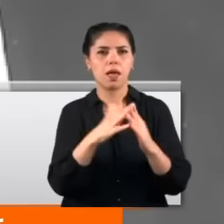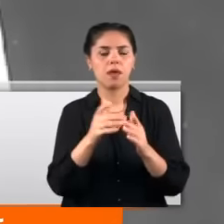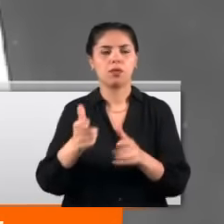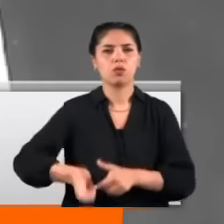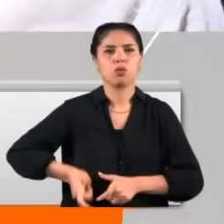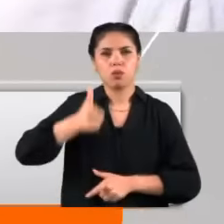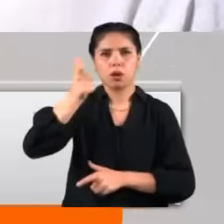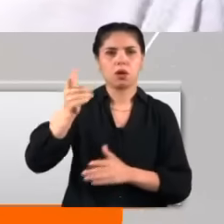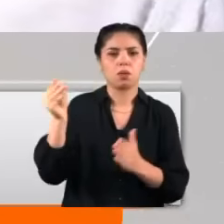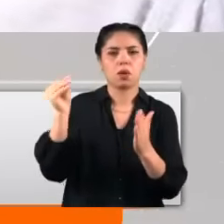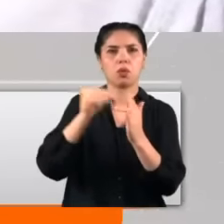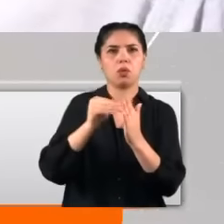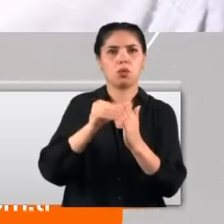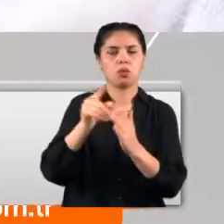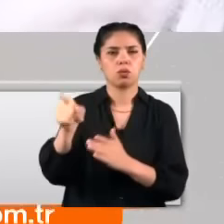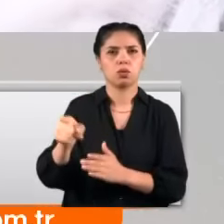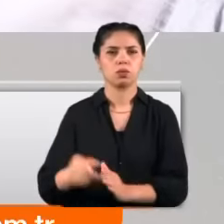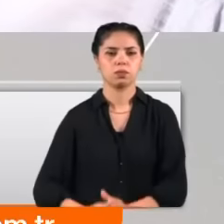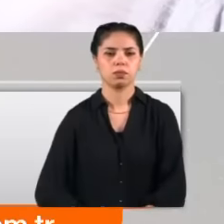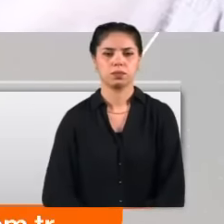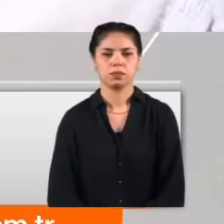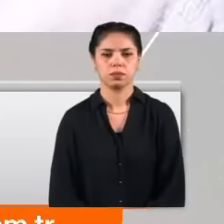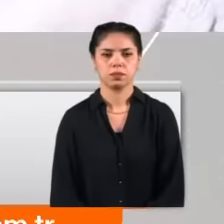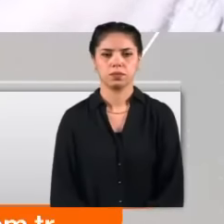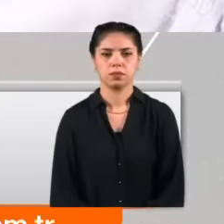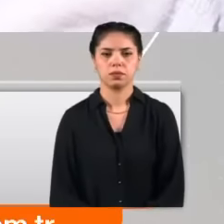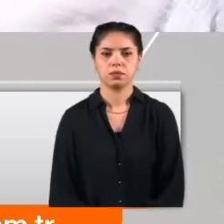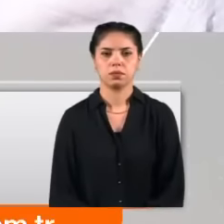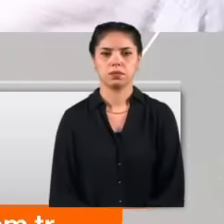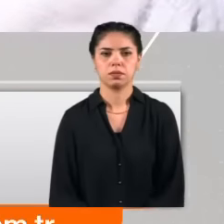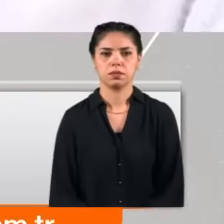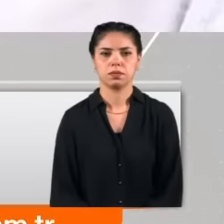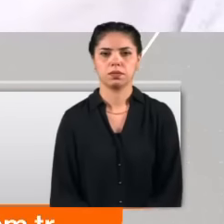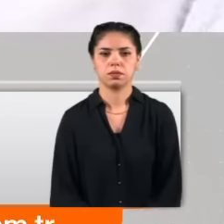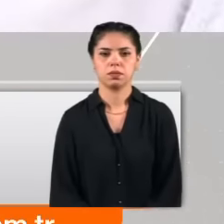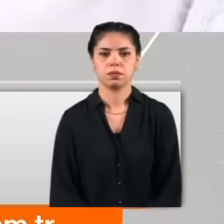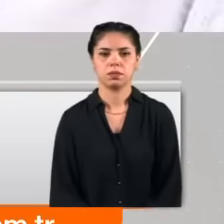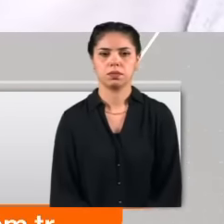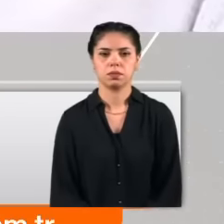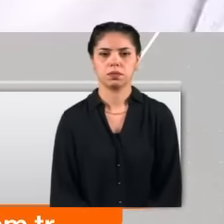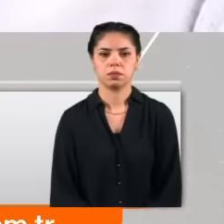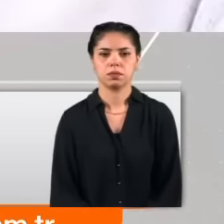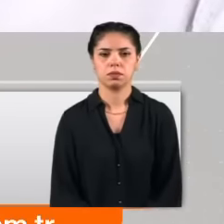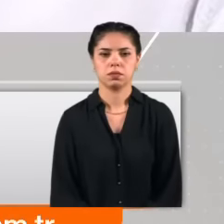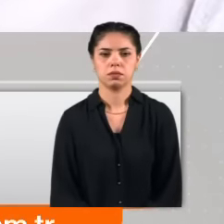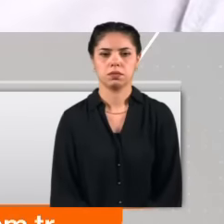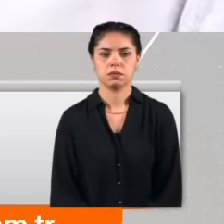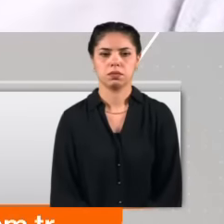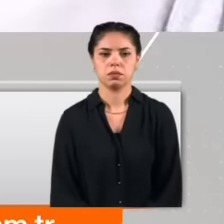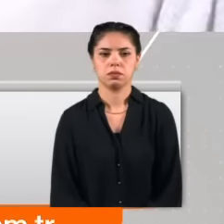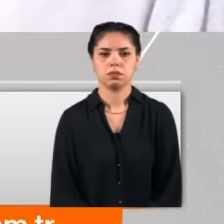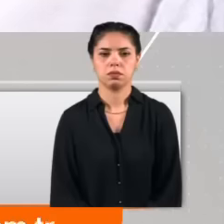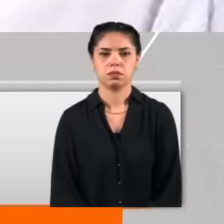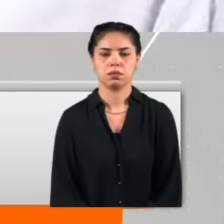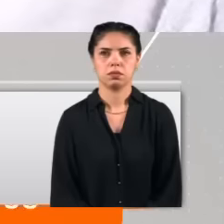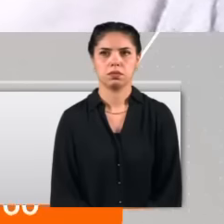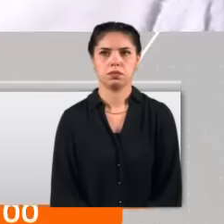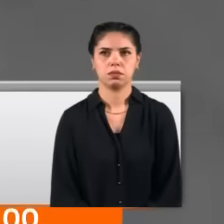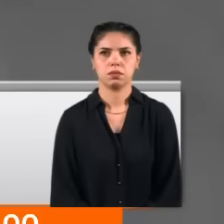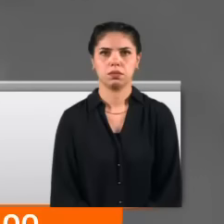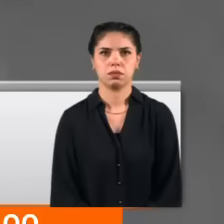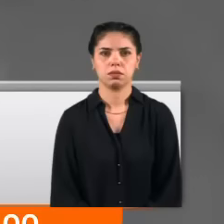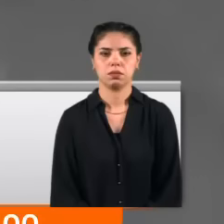kamerası taktırdı. İçime bir kuşku düştü. Eşime sordum. Dedim ki altınlarımız nerede? 14 tane külçe altınımın olmadığını fark